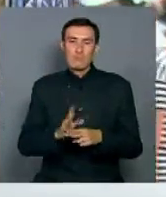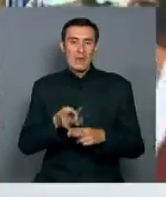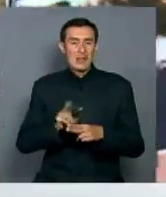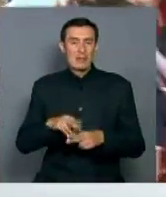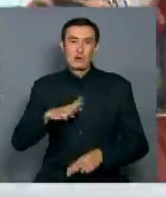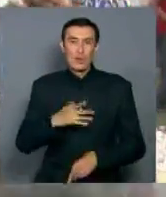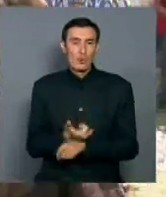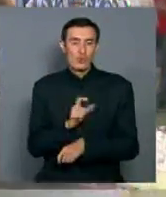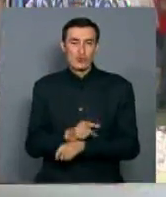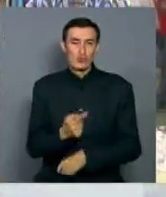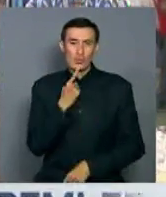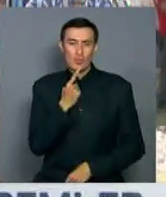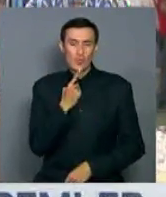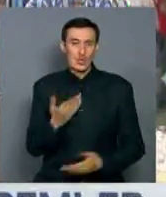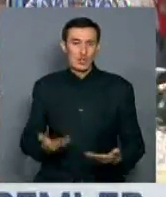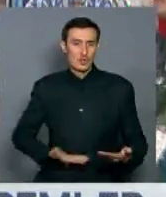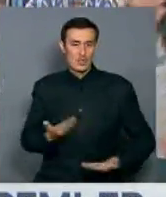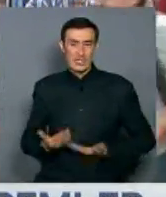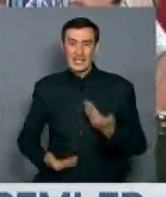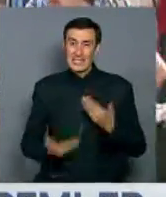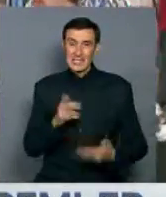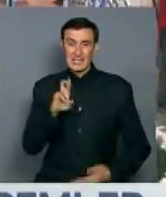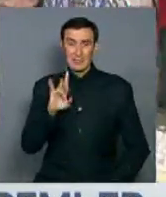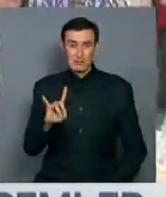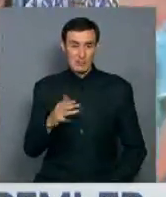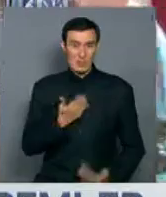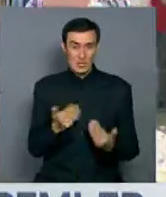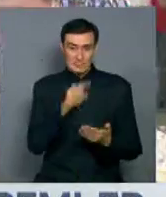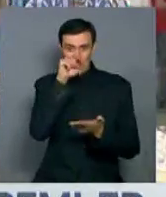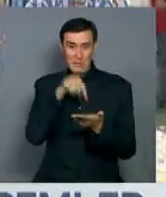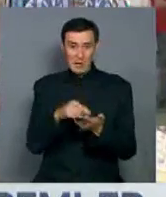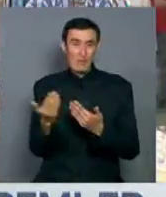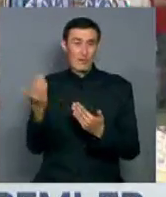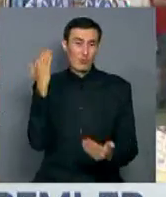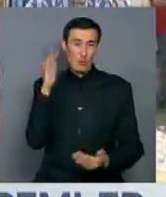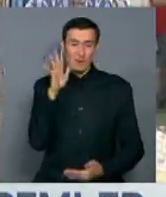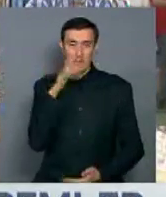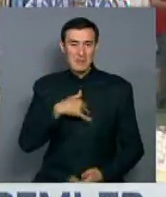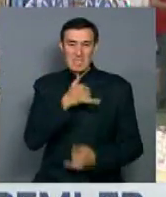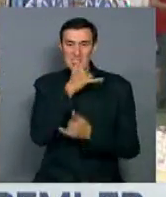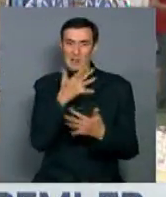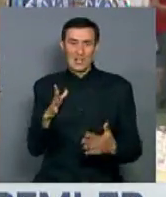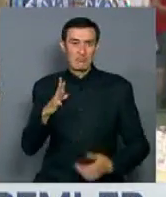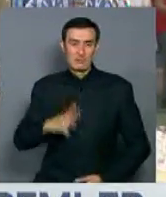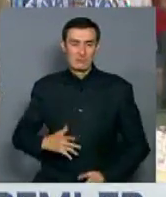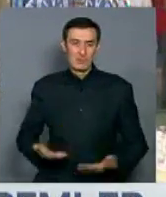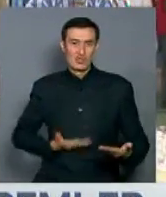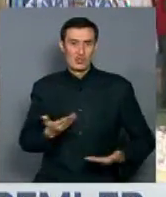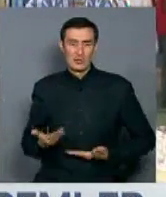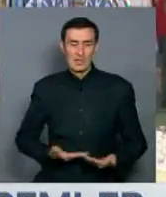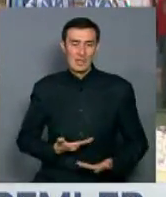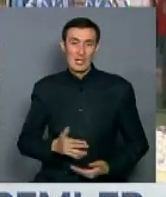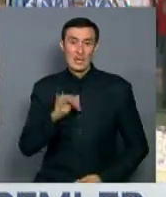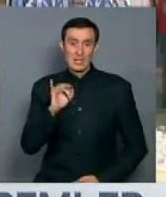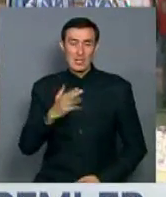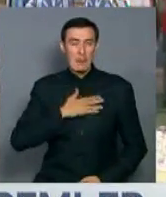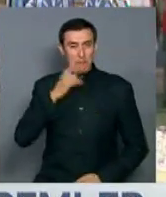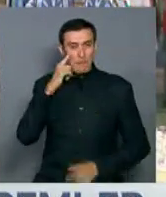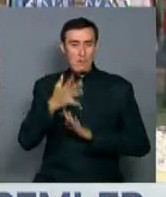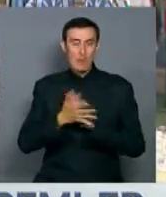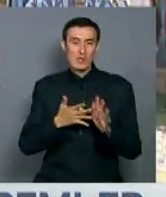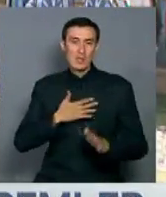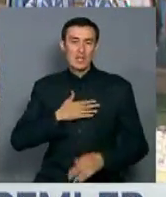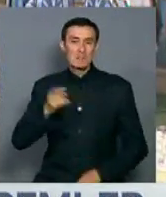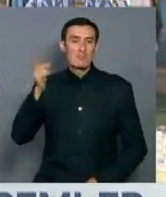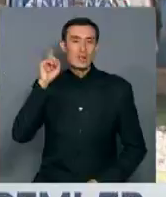сложно. Думаю, если мы сейчас попадем в это время, мне кажется, мы не выживем. И я понял, что наши